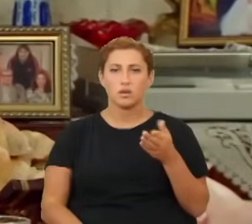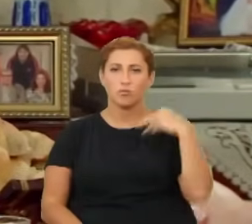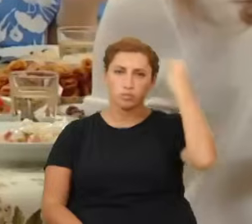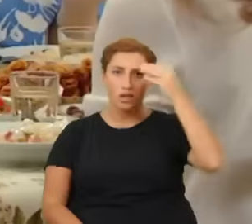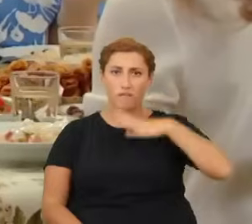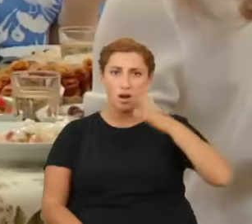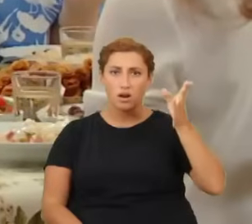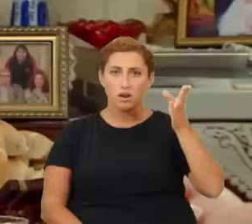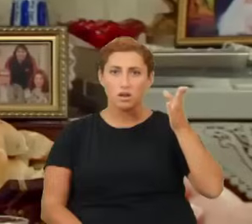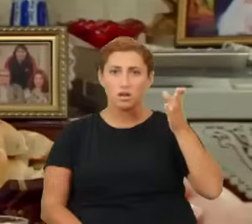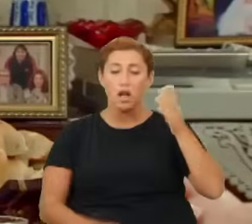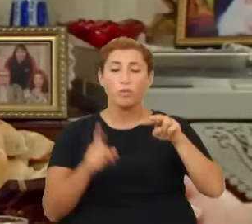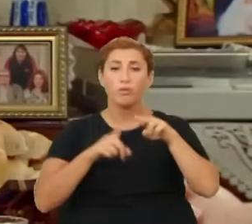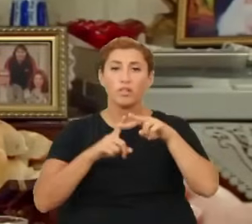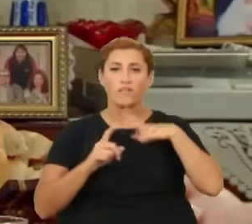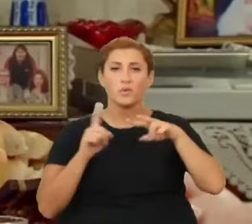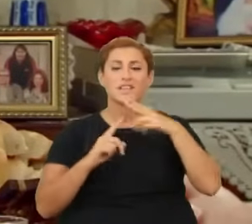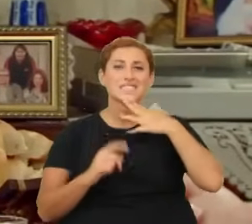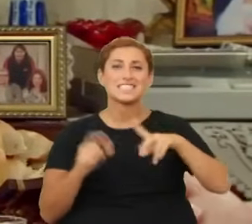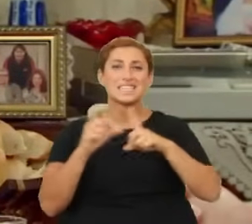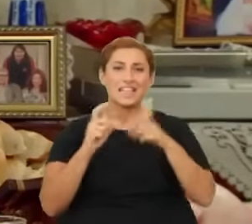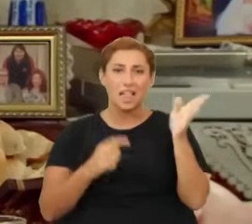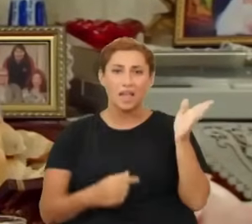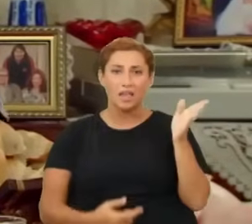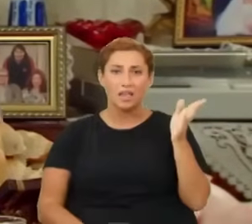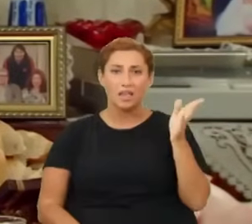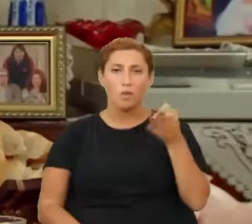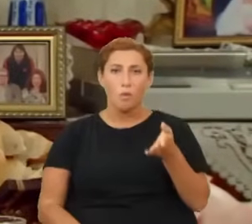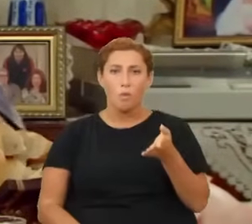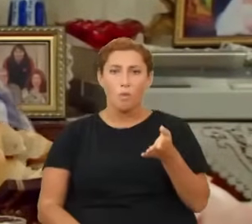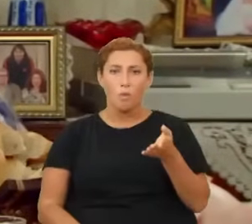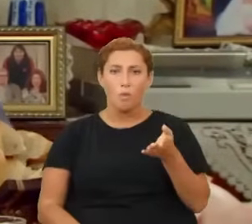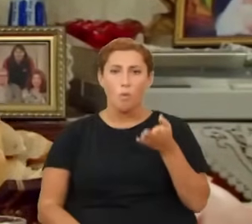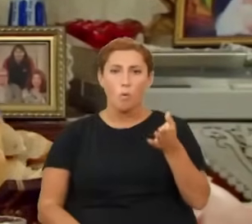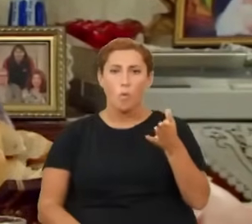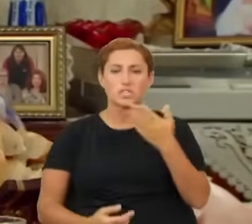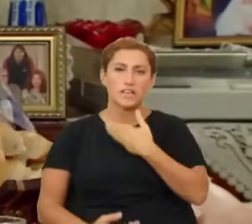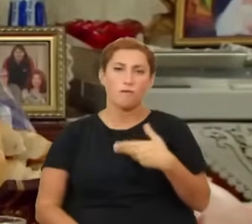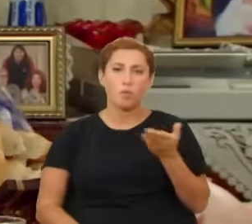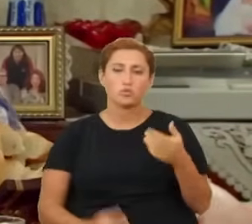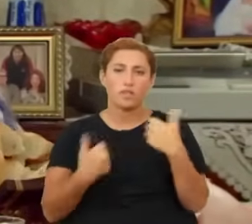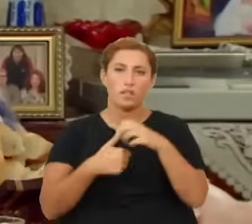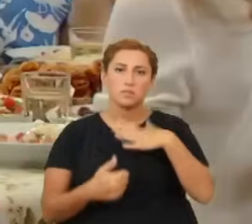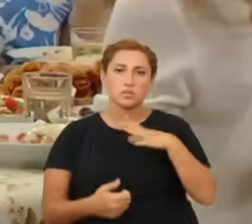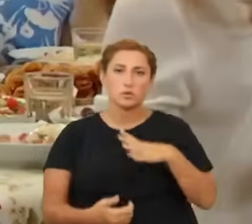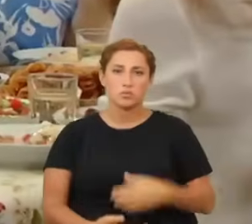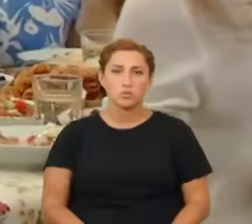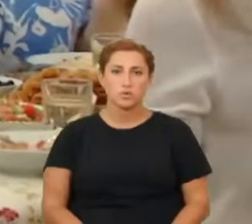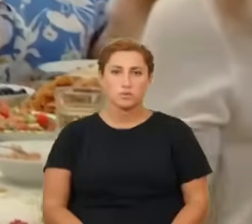Nurten var ya. Nurten'in kızı var, Dilek. İşte o onu seviyormuş, evlenmek